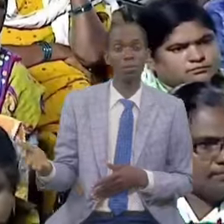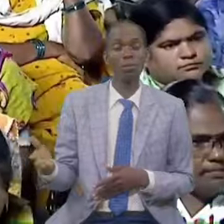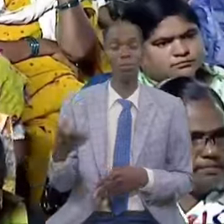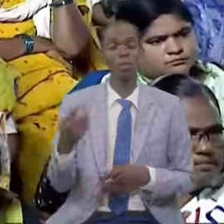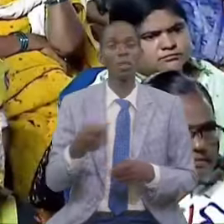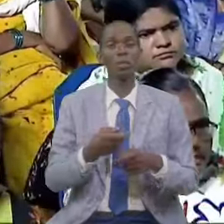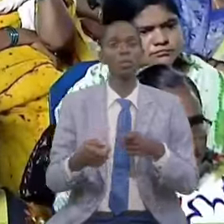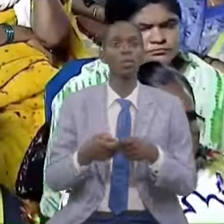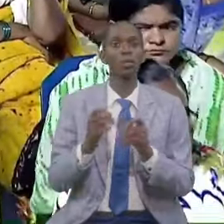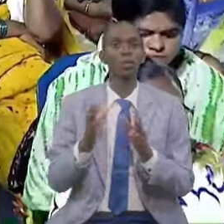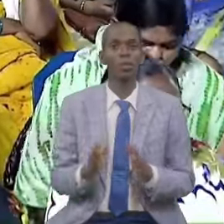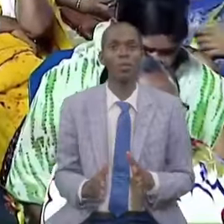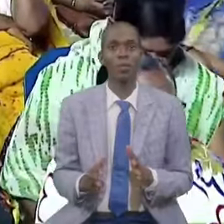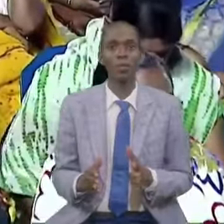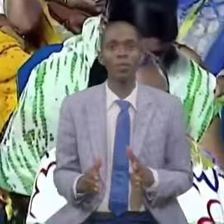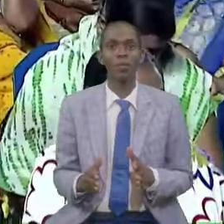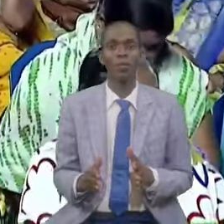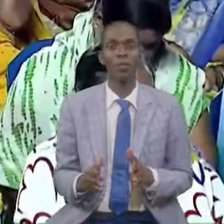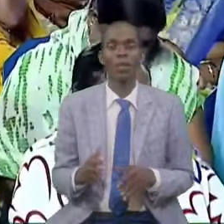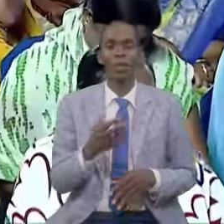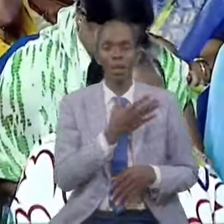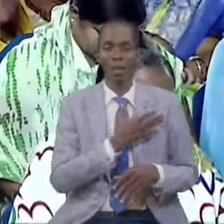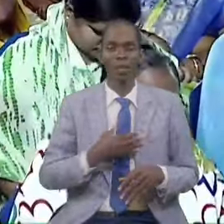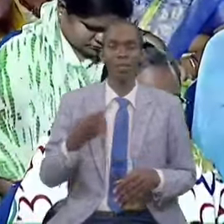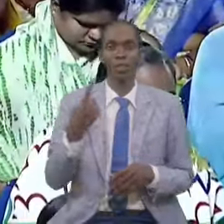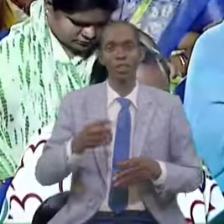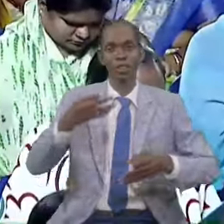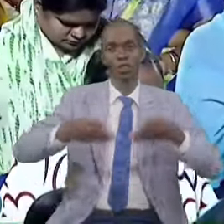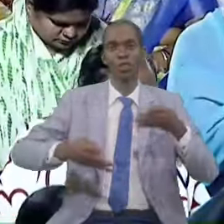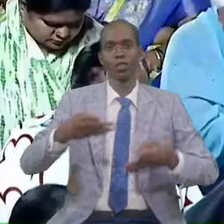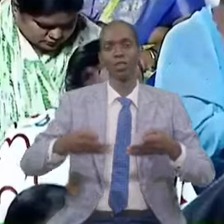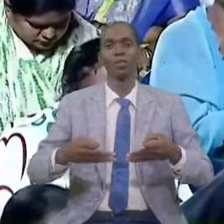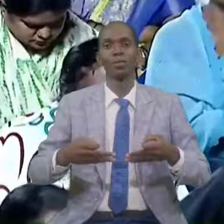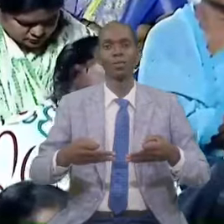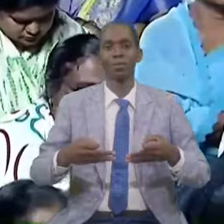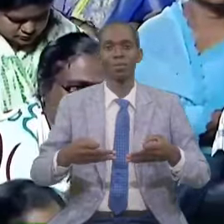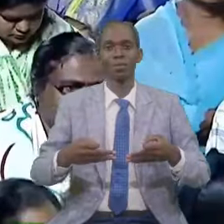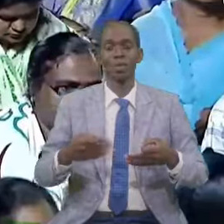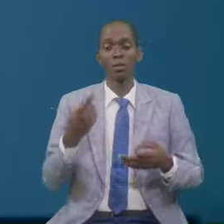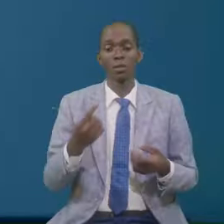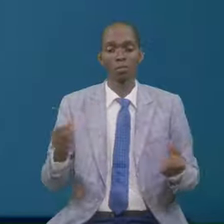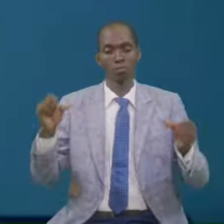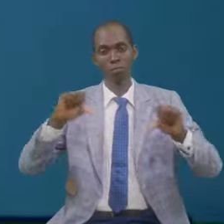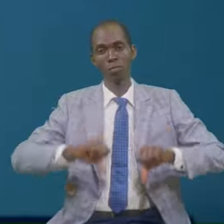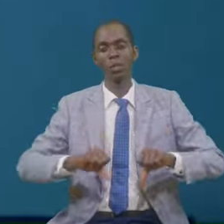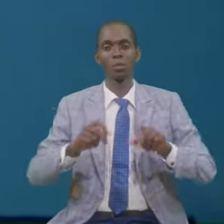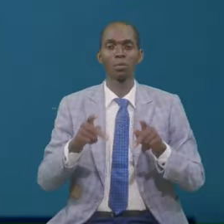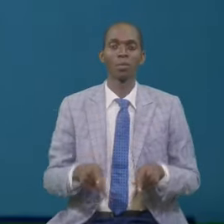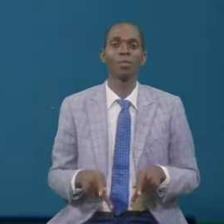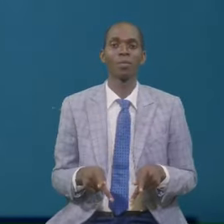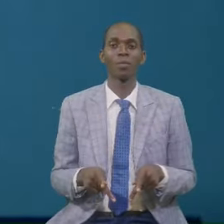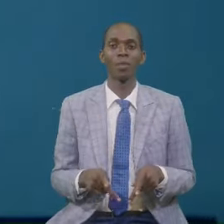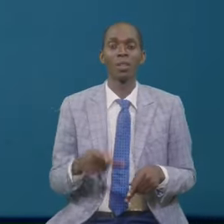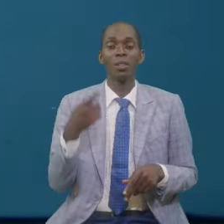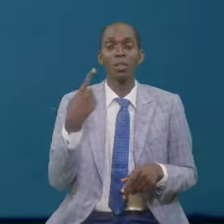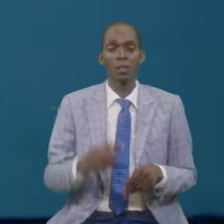అలాగే వాదించేవాడు. The judge. అలాగే న్యాయాధిపతి. The condemned. అలాగే శిక్ష పొందినవాడు. The advocate.